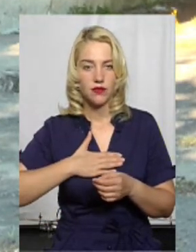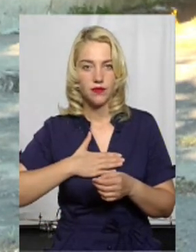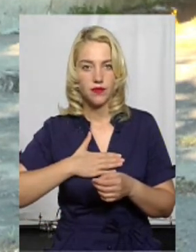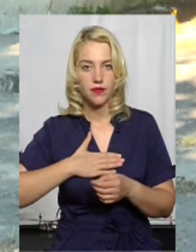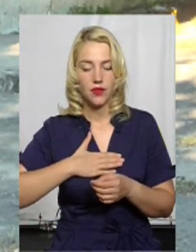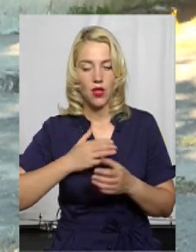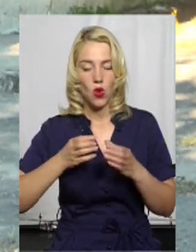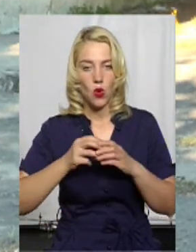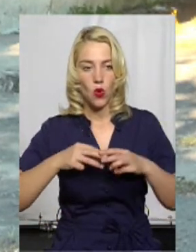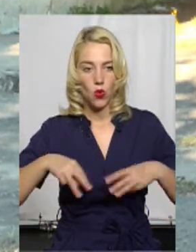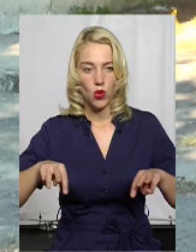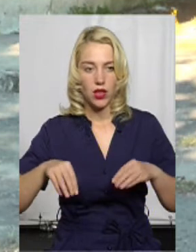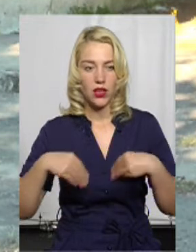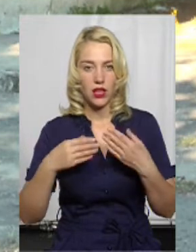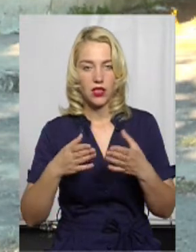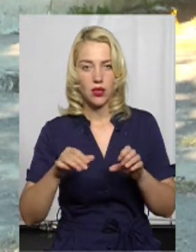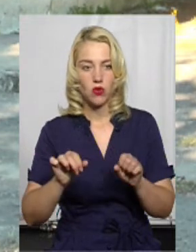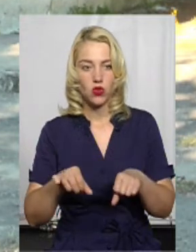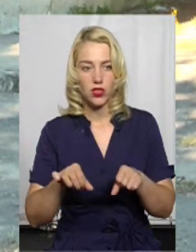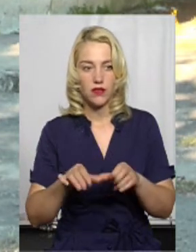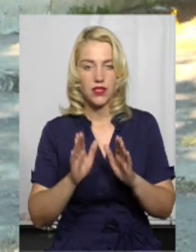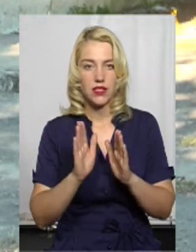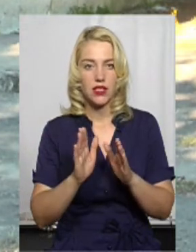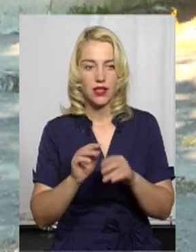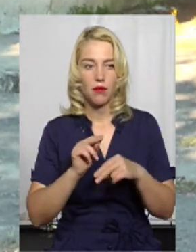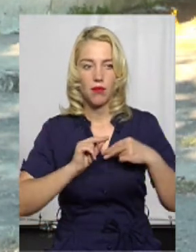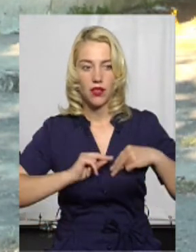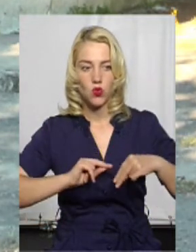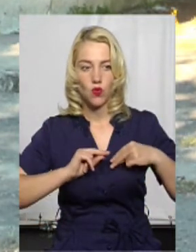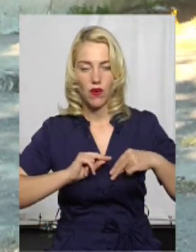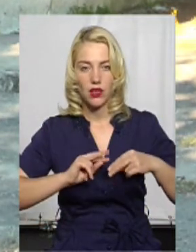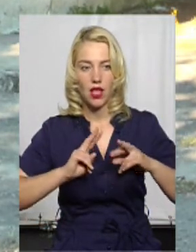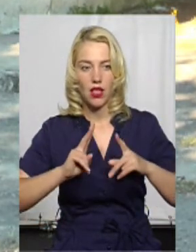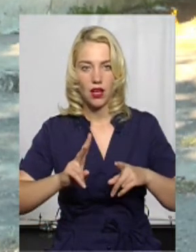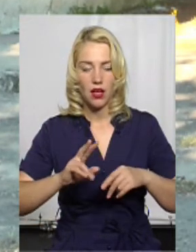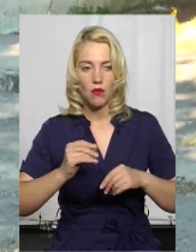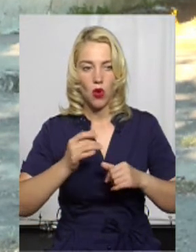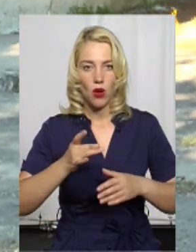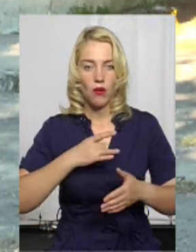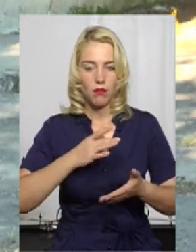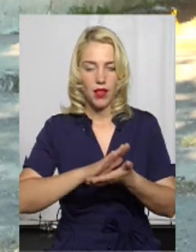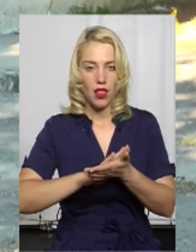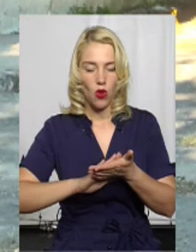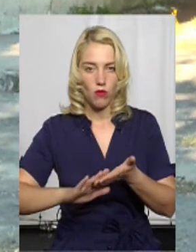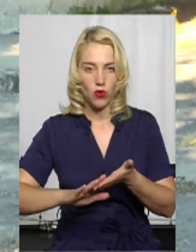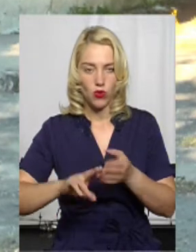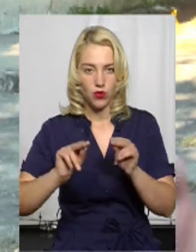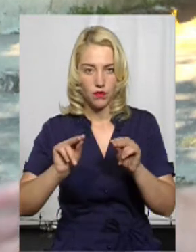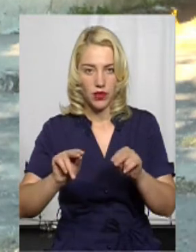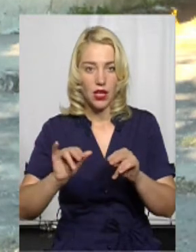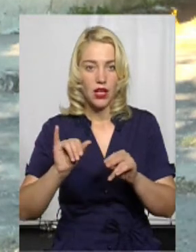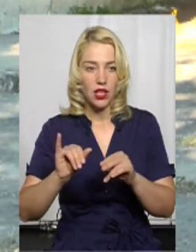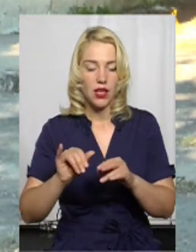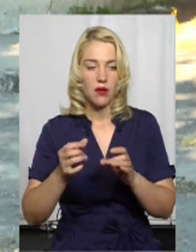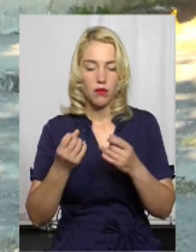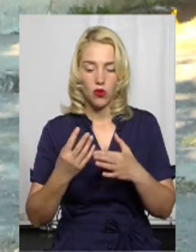наш уряд надає можливість тільки працювати, як у нас кажуть, по-білому. Тому просто